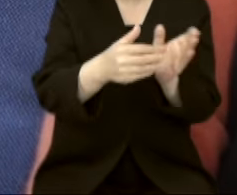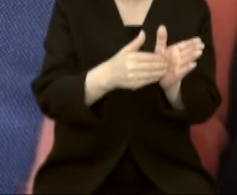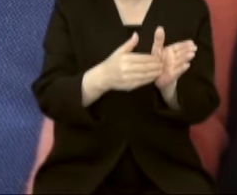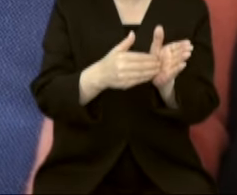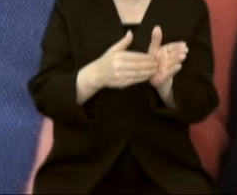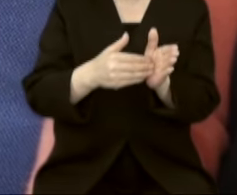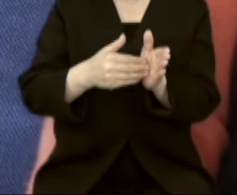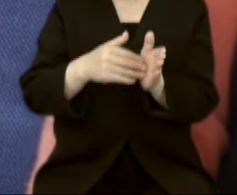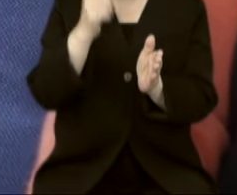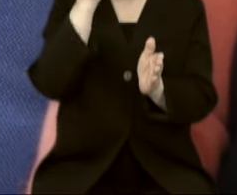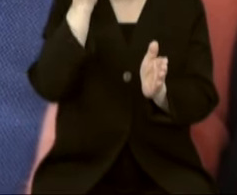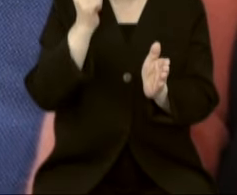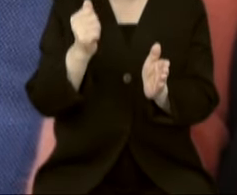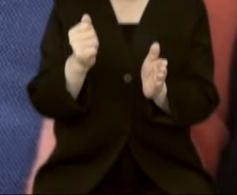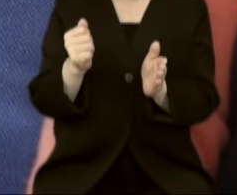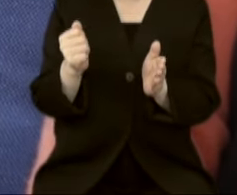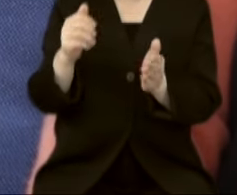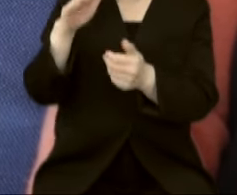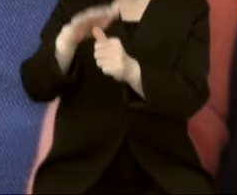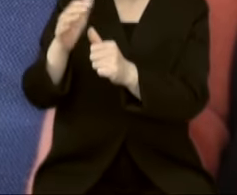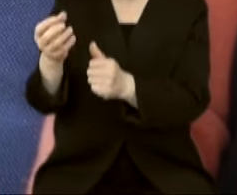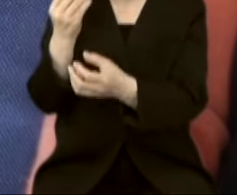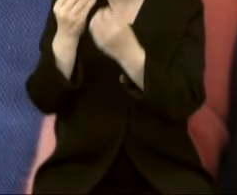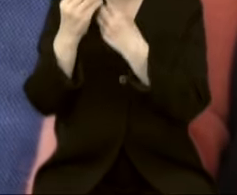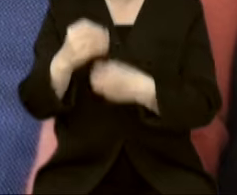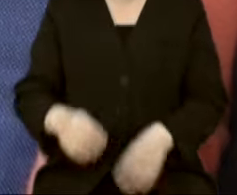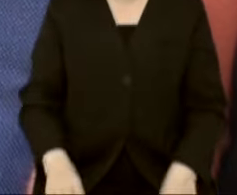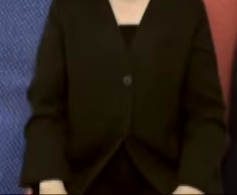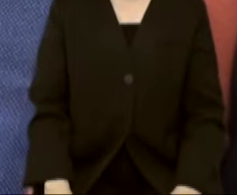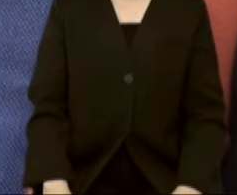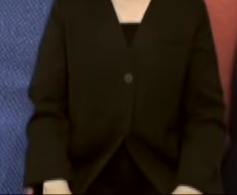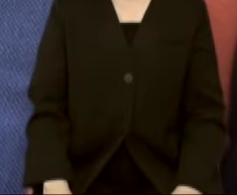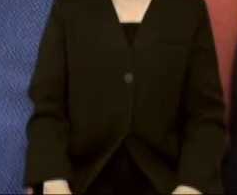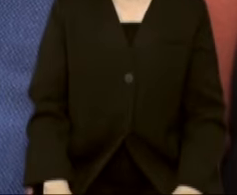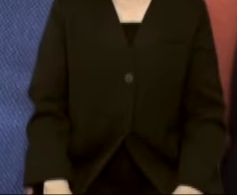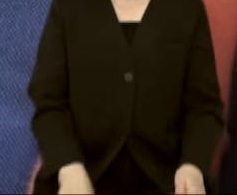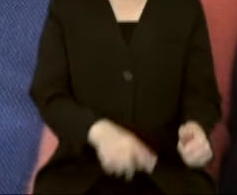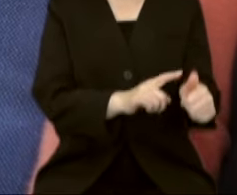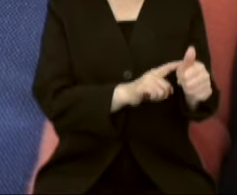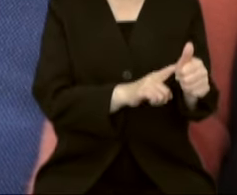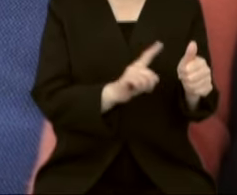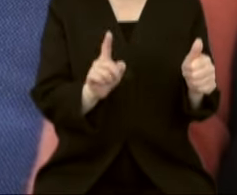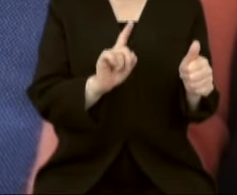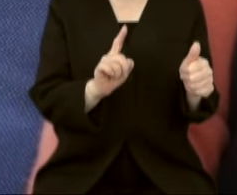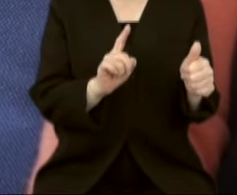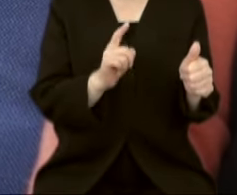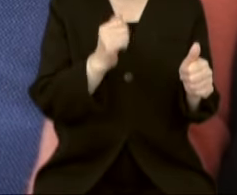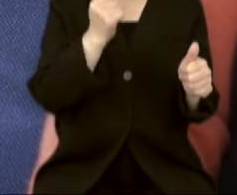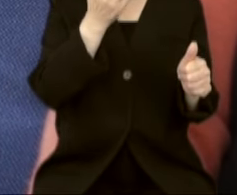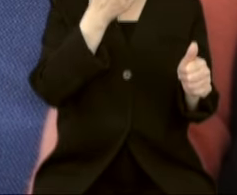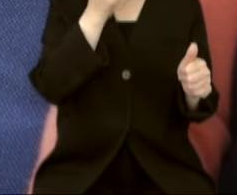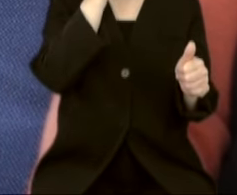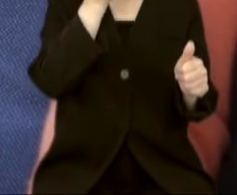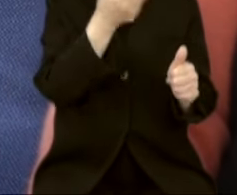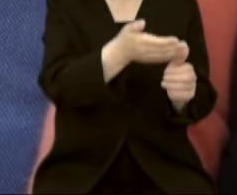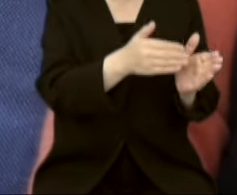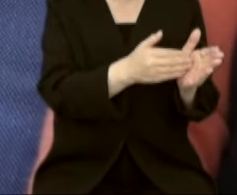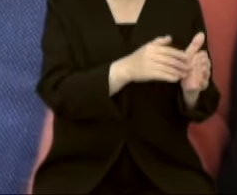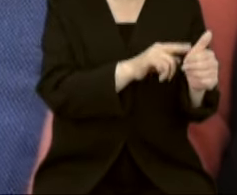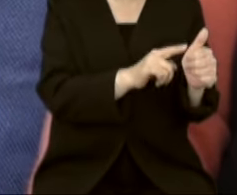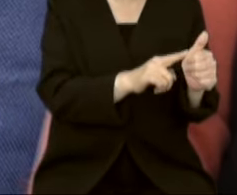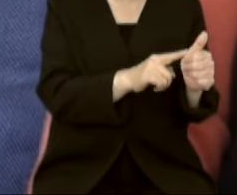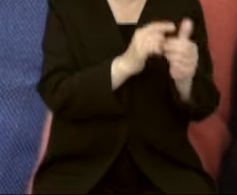그래서 다 꼬마들을 다 먹었어. 인도 선편 네, 먹었어요. 네. 그래서 그분한테도 그 단 과자를 줬어요.